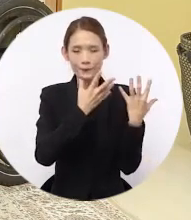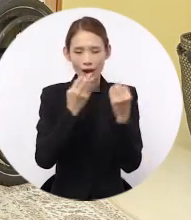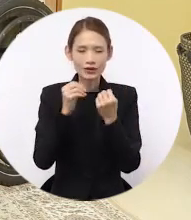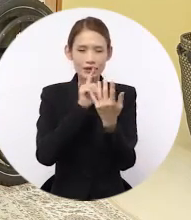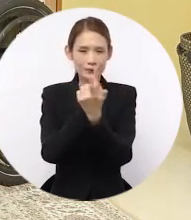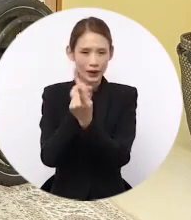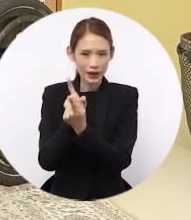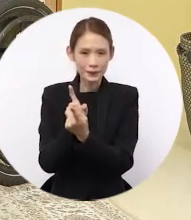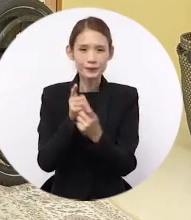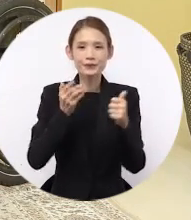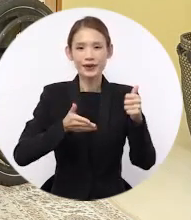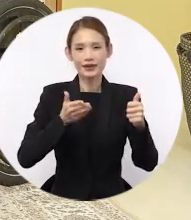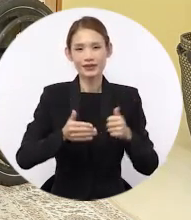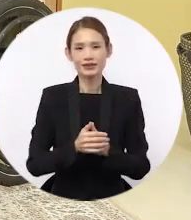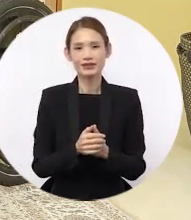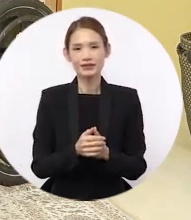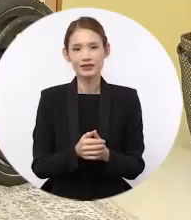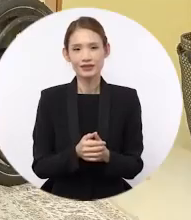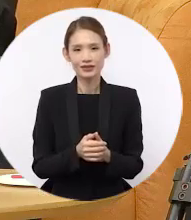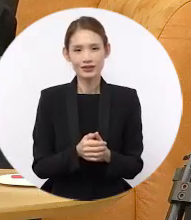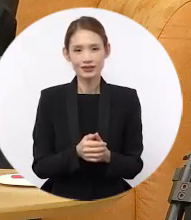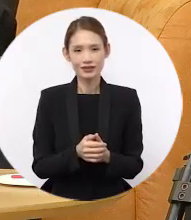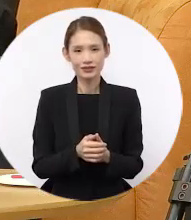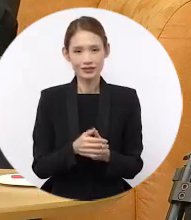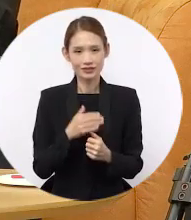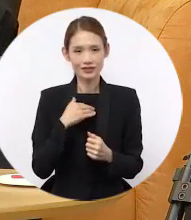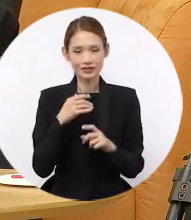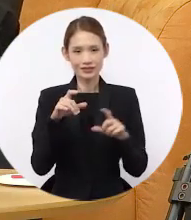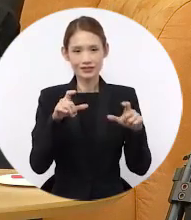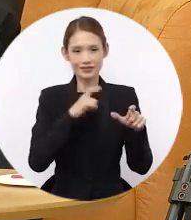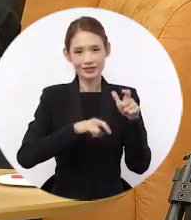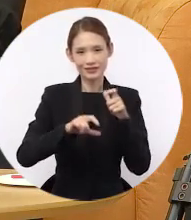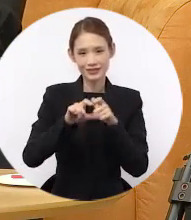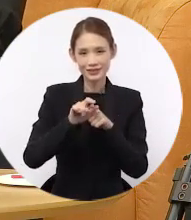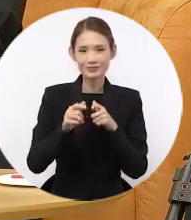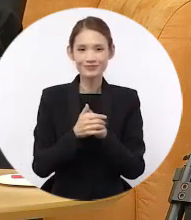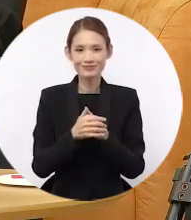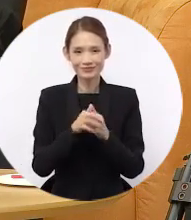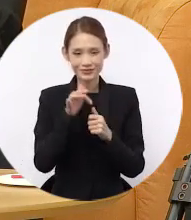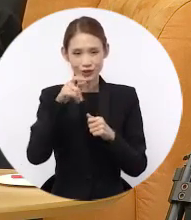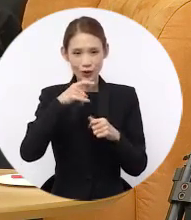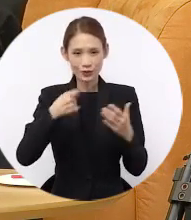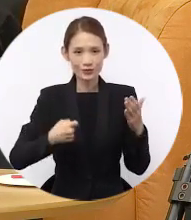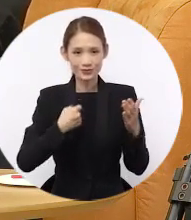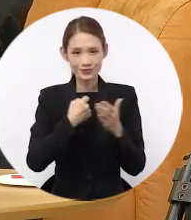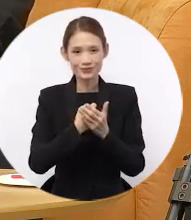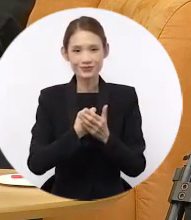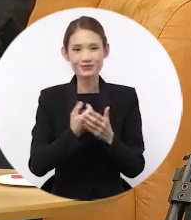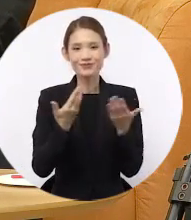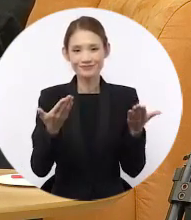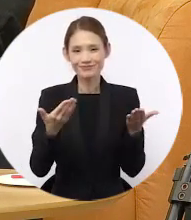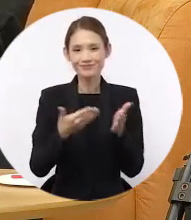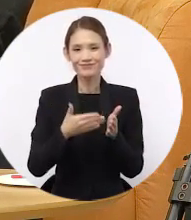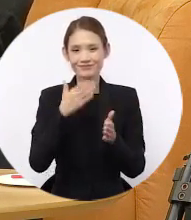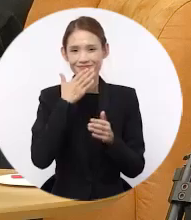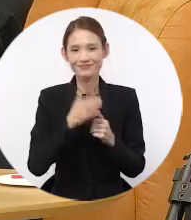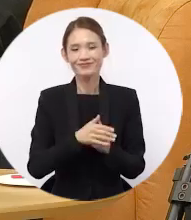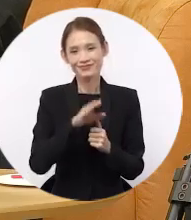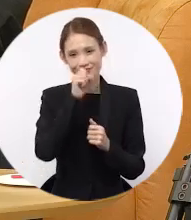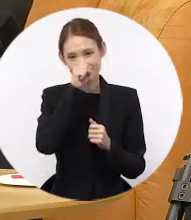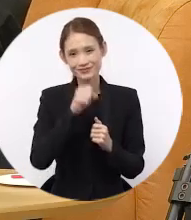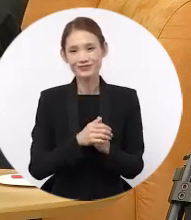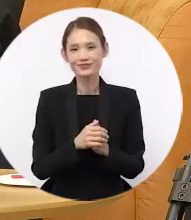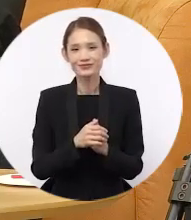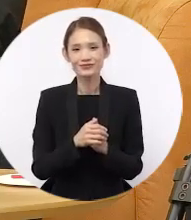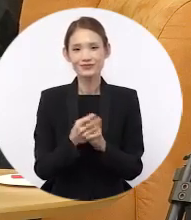만나야 된다는 이런 말씀 그렇죠. 정리 말씀으로 예. 제가 이거 또 정리를 더 멋있게 예, 예. 더 해드리는 거 보면 어때요? 네. 좋죠?